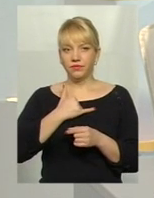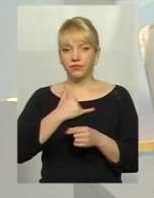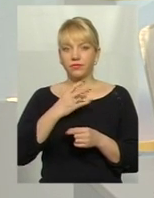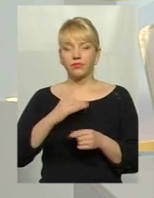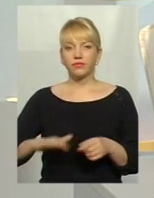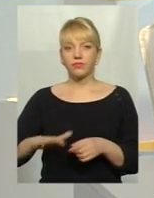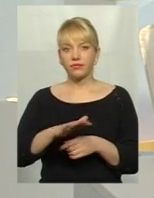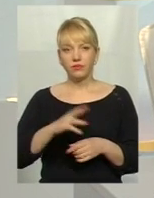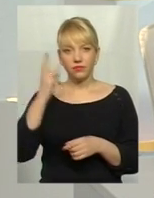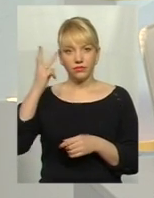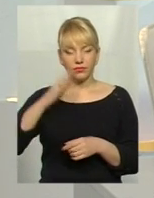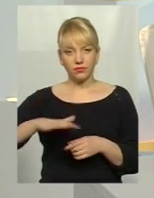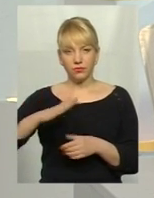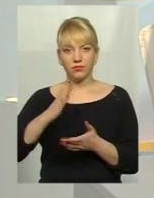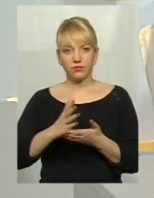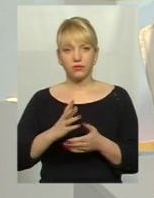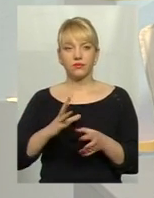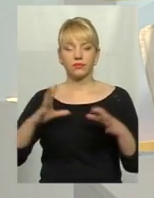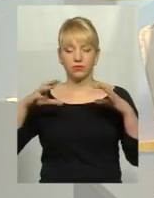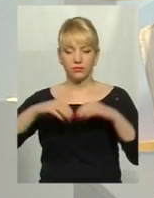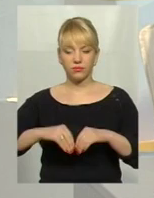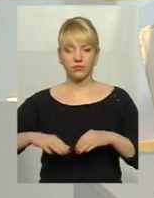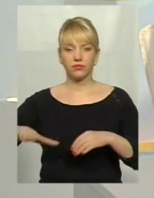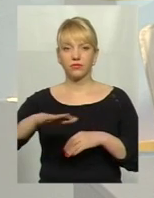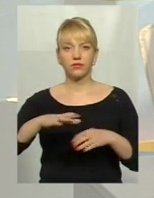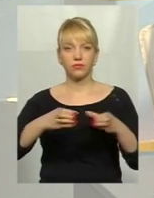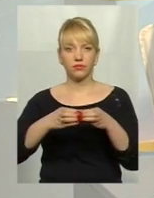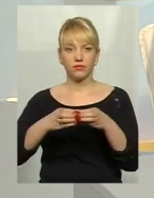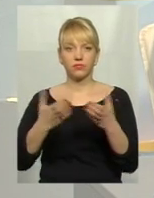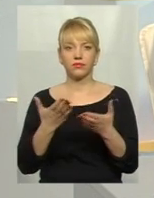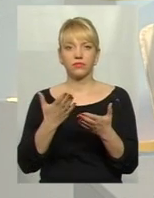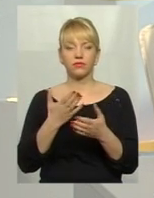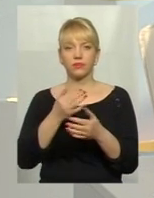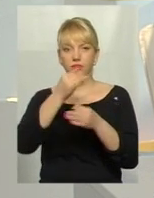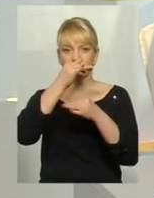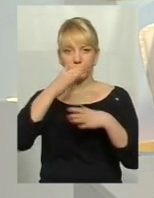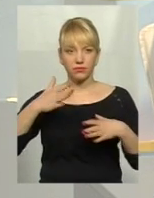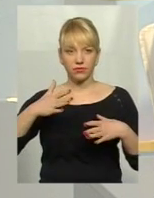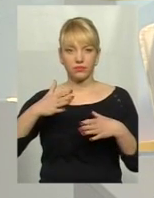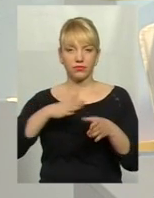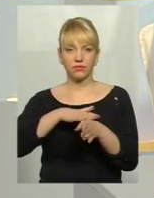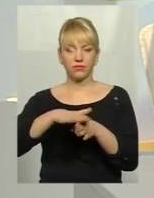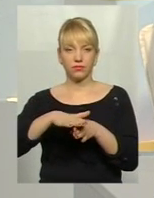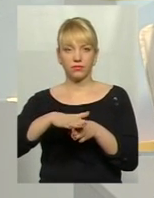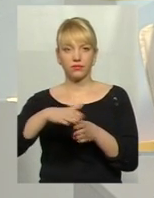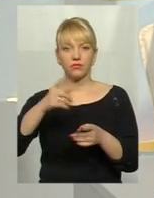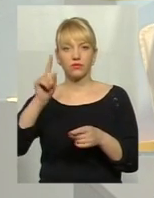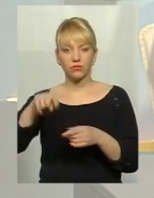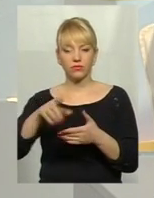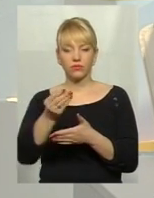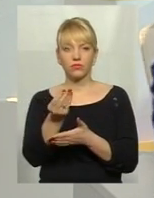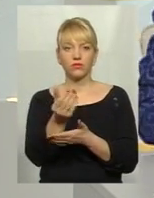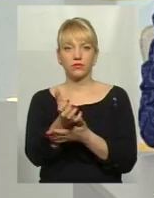території Хмельниччини є об'єднані тергромади, які не спромоглися реалізувати той